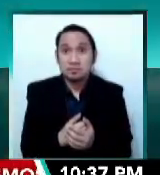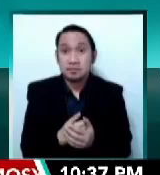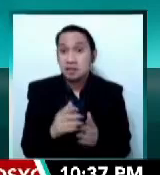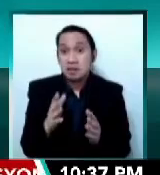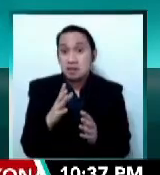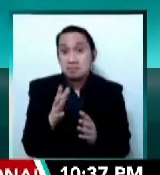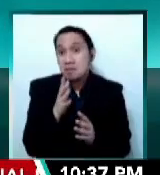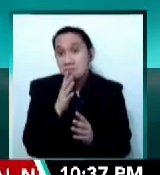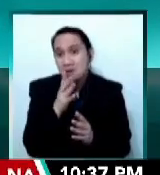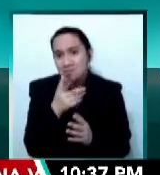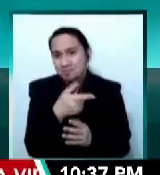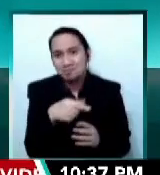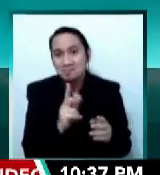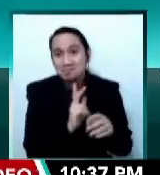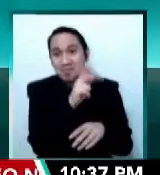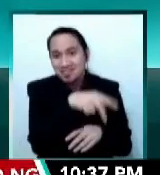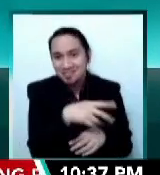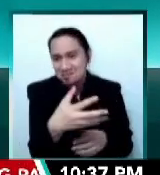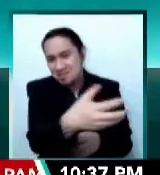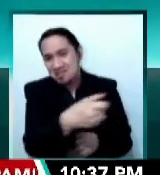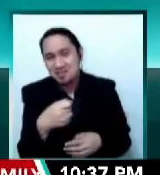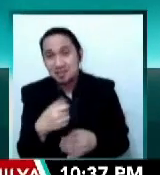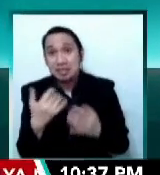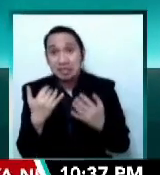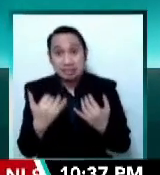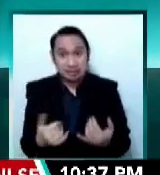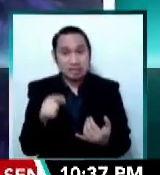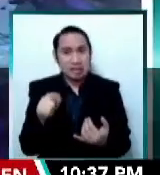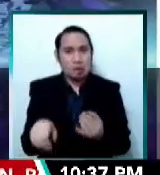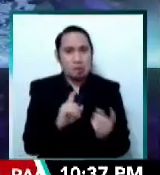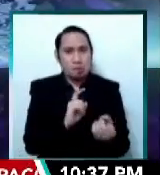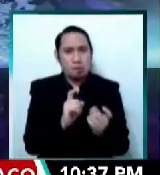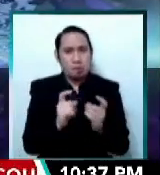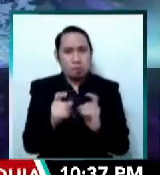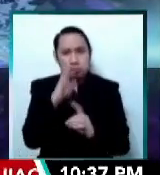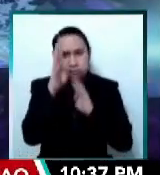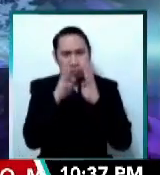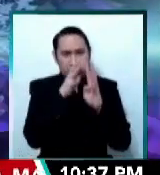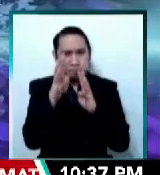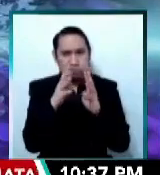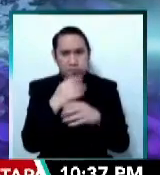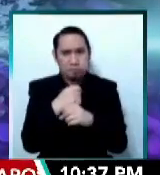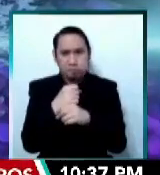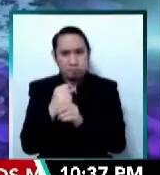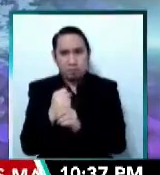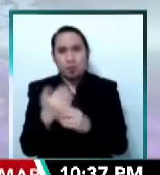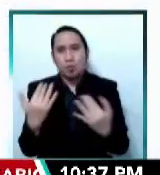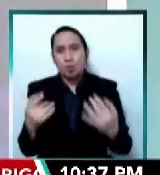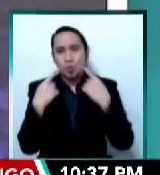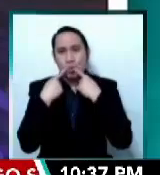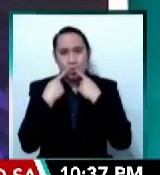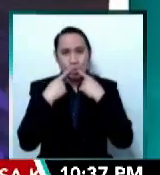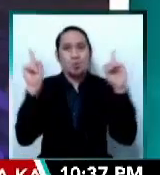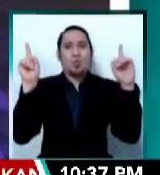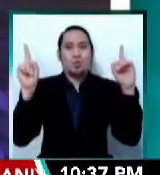plants. Kaya ang transformation ng bakanting espasyo na ito, achieved!